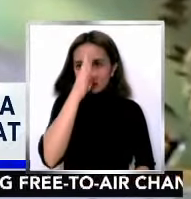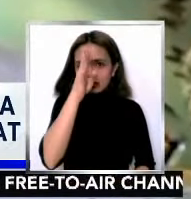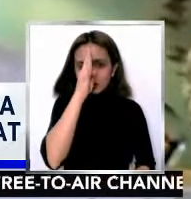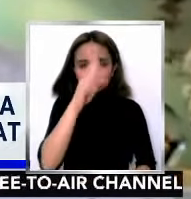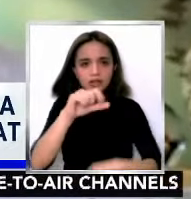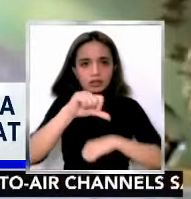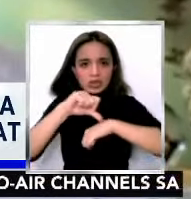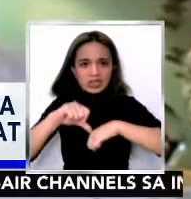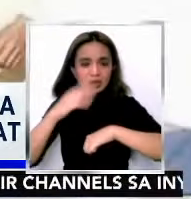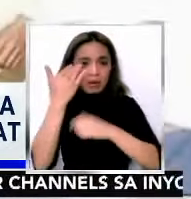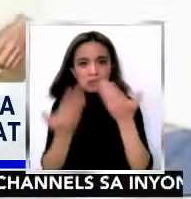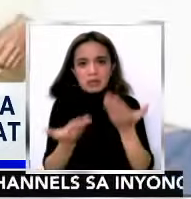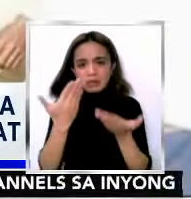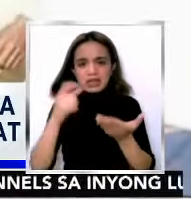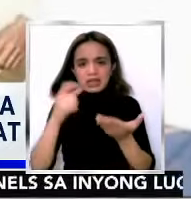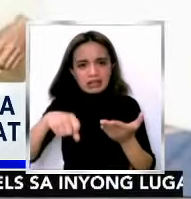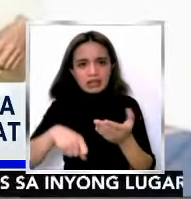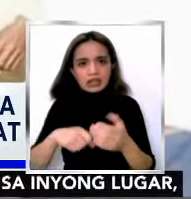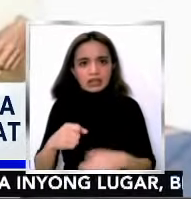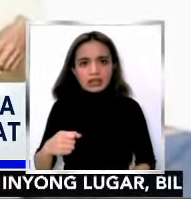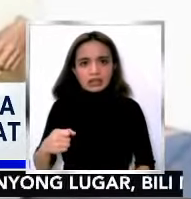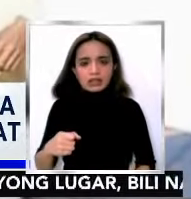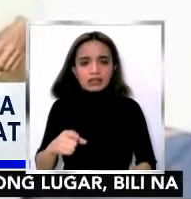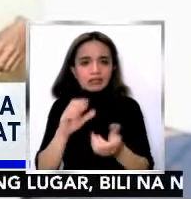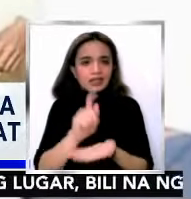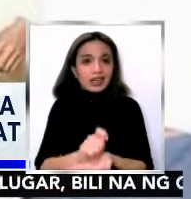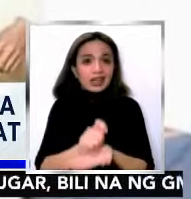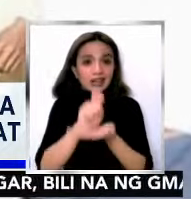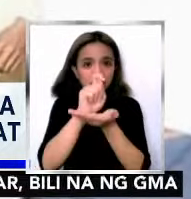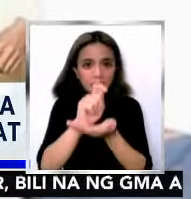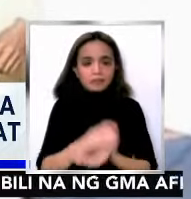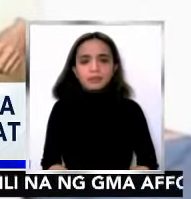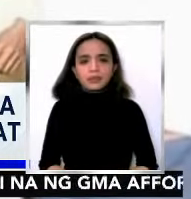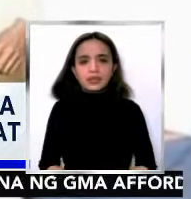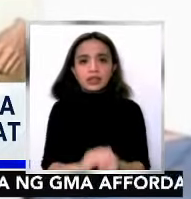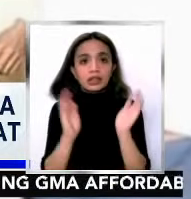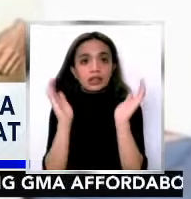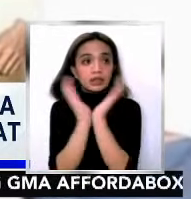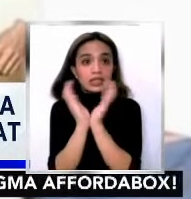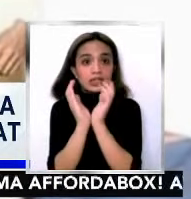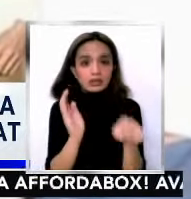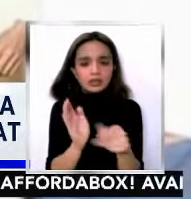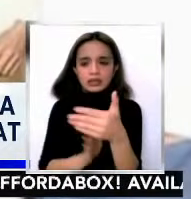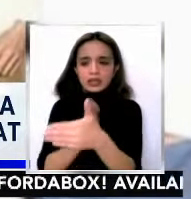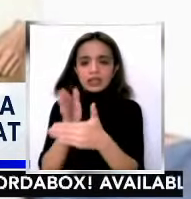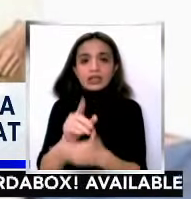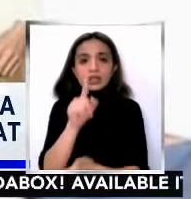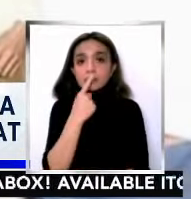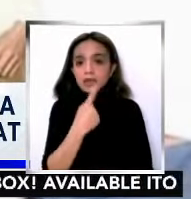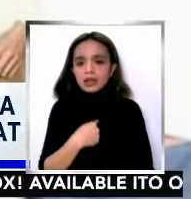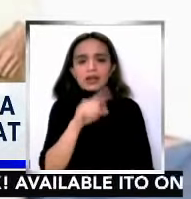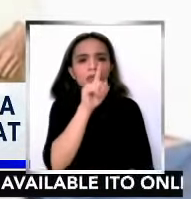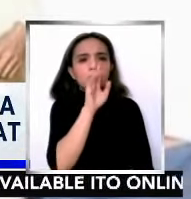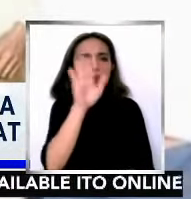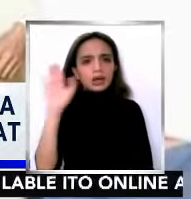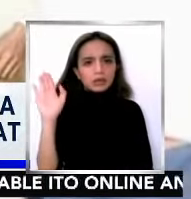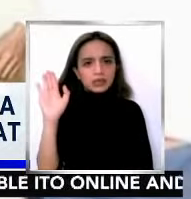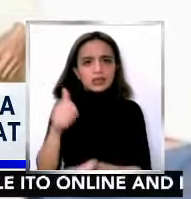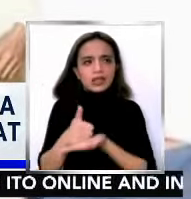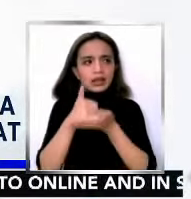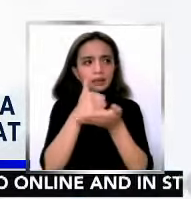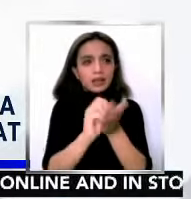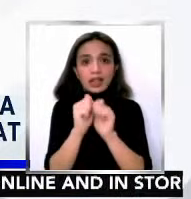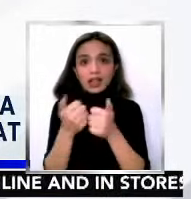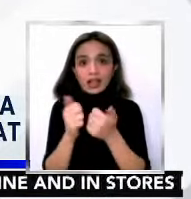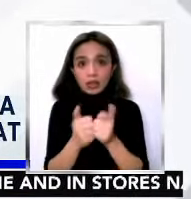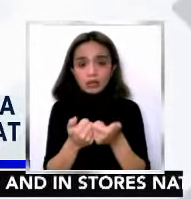niya pa ng chemotherapy. Inilapit namin sa DSWD ang kaso ni Guillermo at nangako silang tutulong sa pamamagitan daw ng kanilang provincial